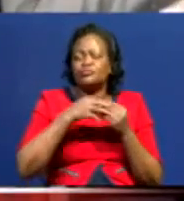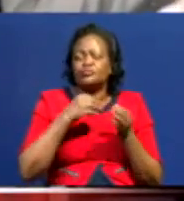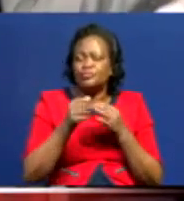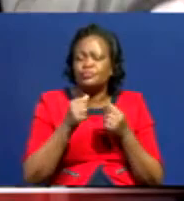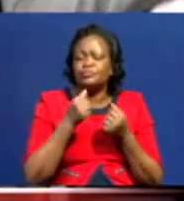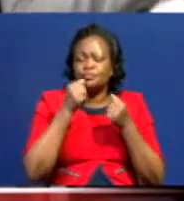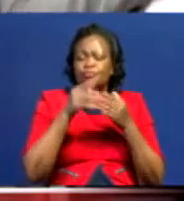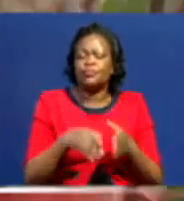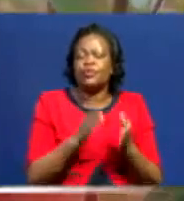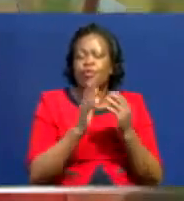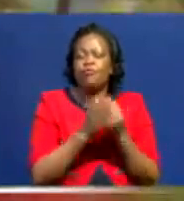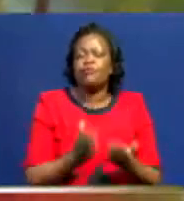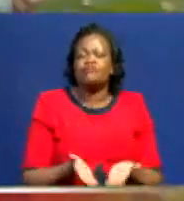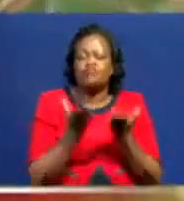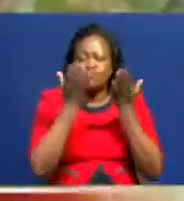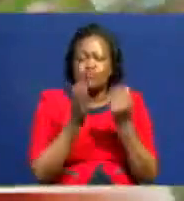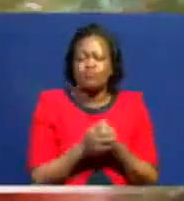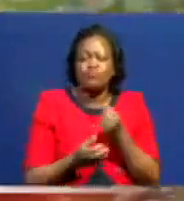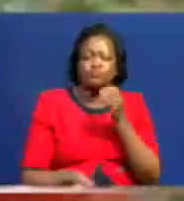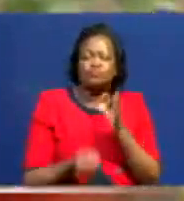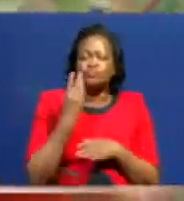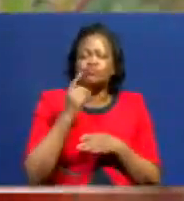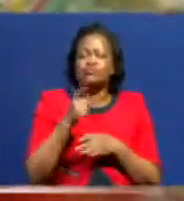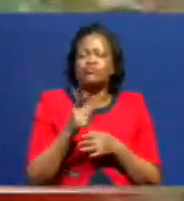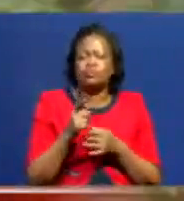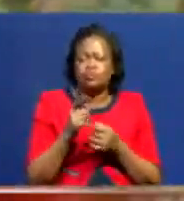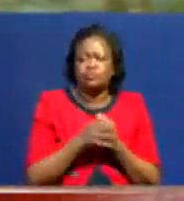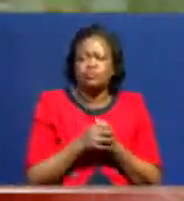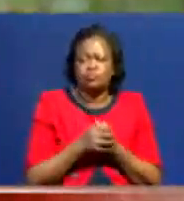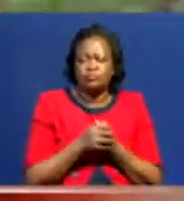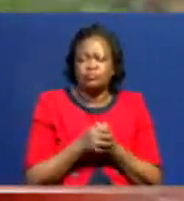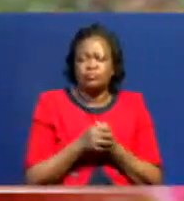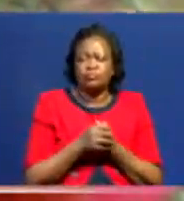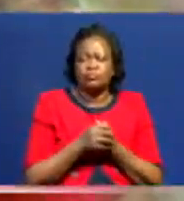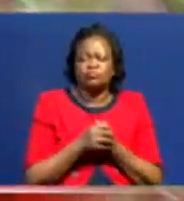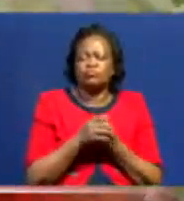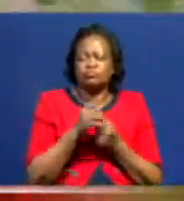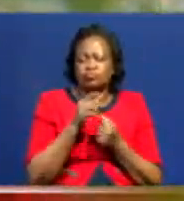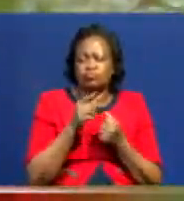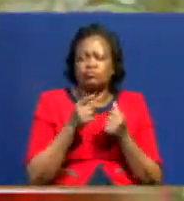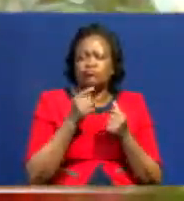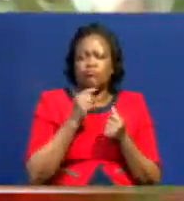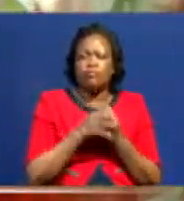kuimarisha uzalishaji wa zao hilo. Edna Murungi, Darubini.